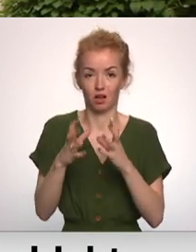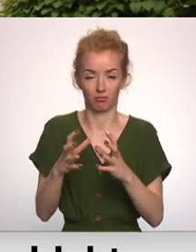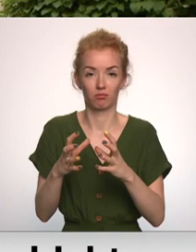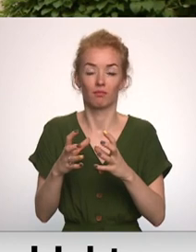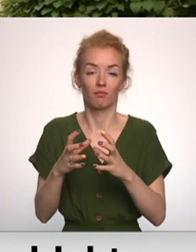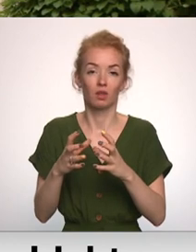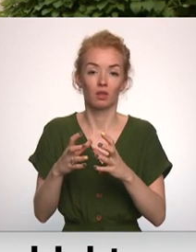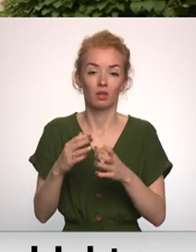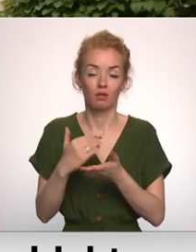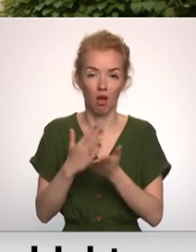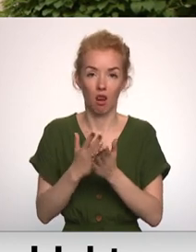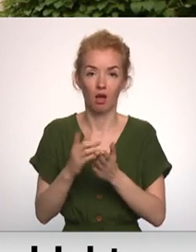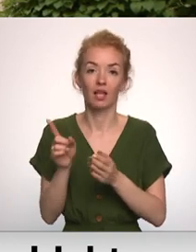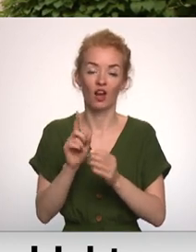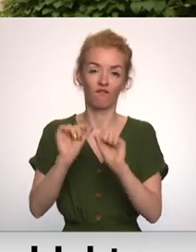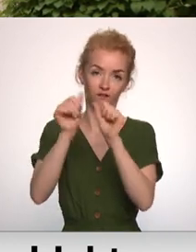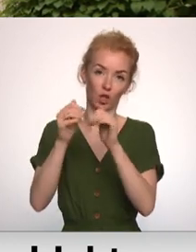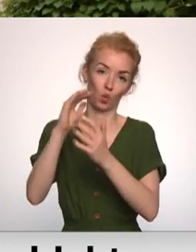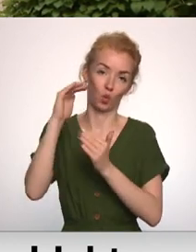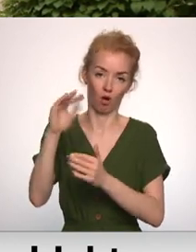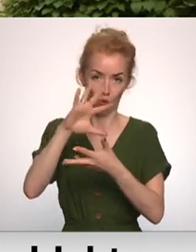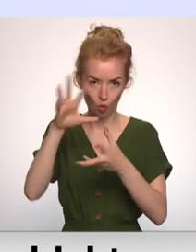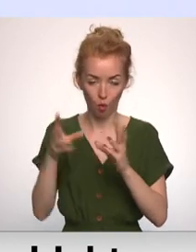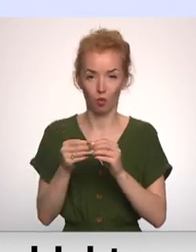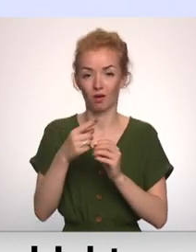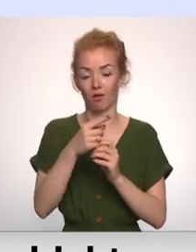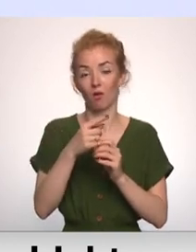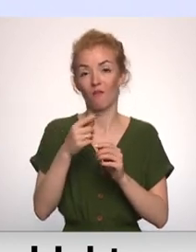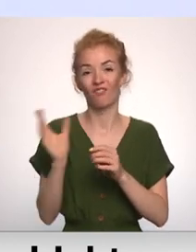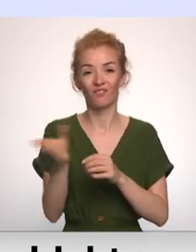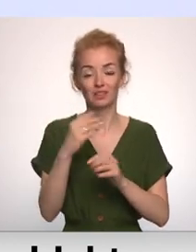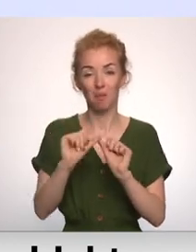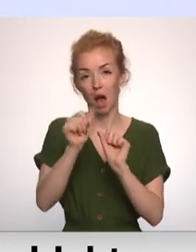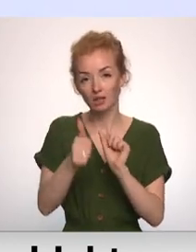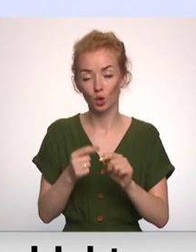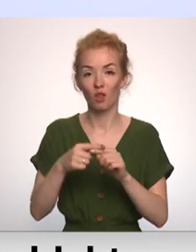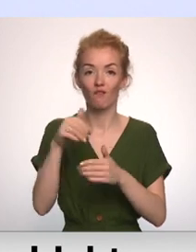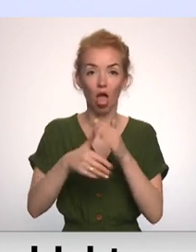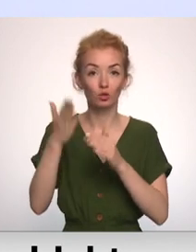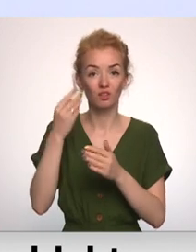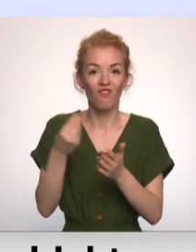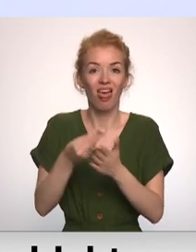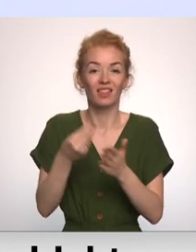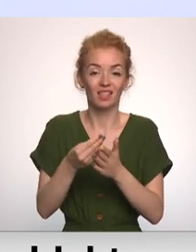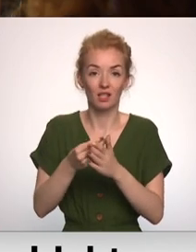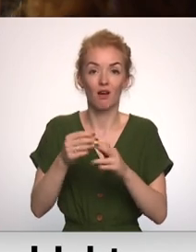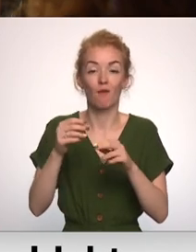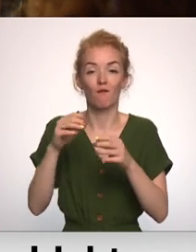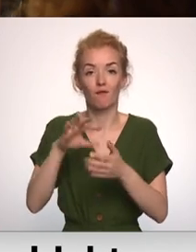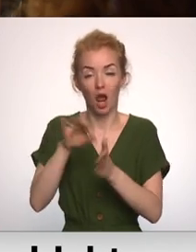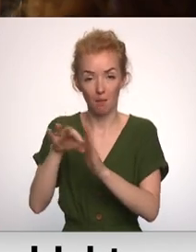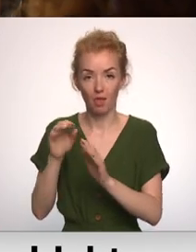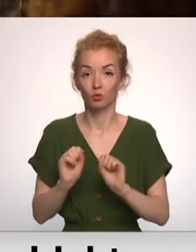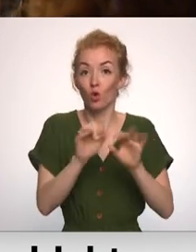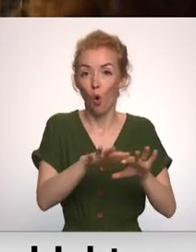tomēr figūra vienā gabalā. Visi mākslinieciski un vēsturiski vērtīgie fragmenti tiks nodoti